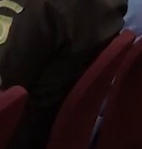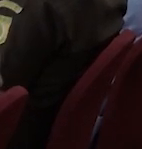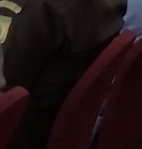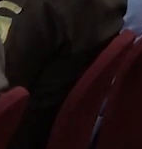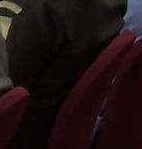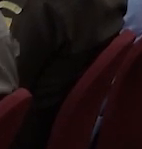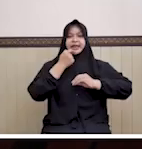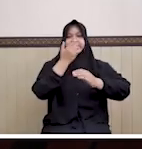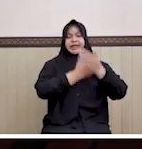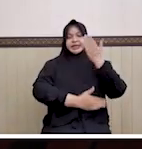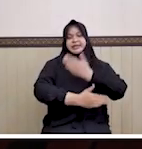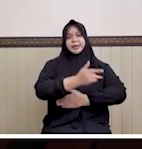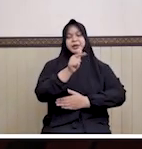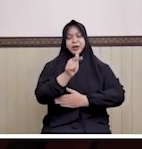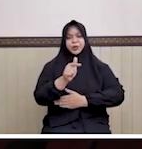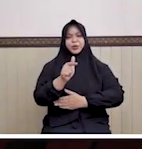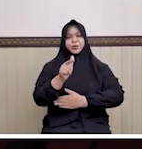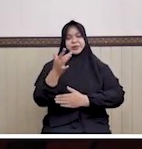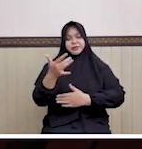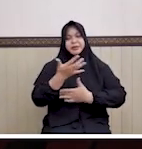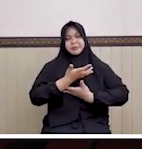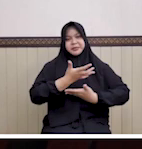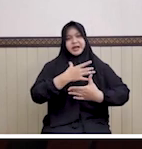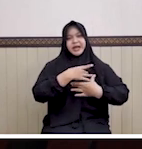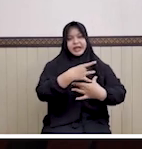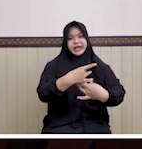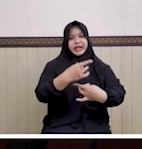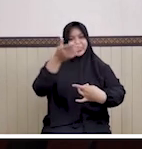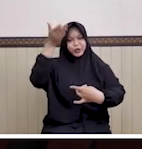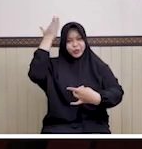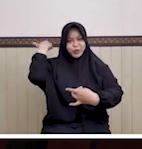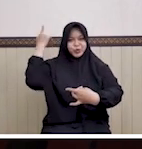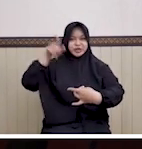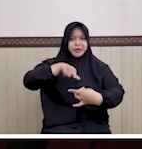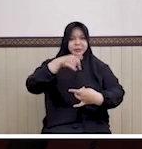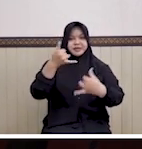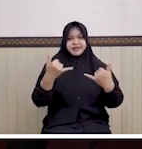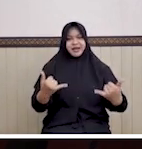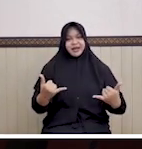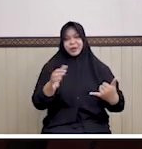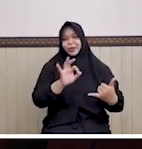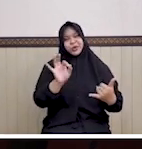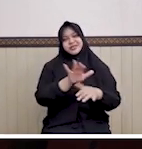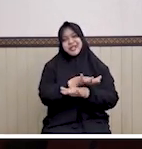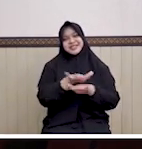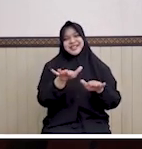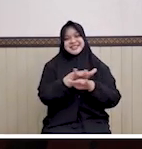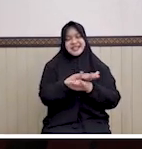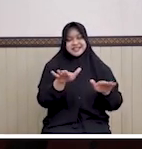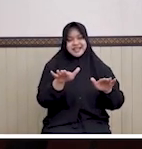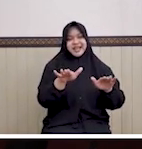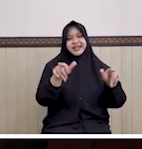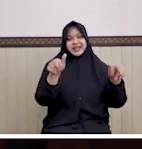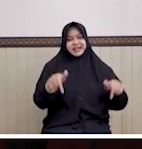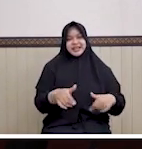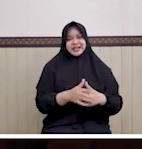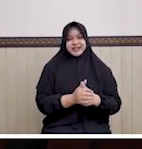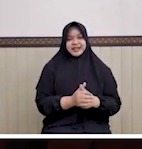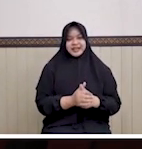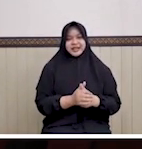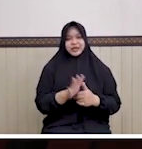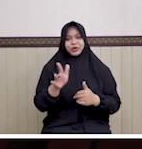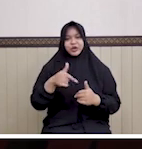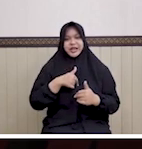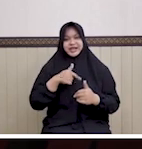disabilitas ini memang selalu menarik dari hulu sampai Hilir itu enggak selesai-selesai anda sampaikan bantal tape